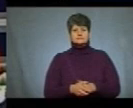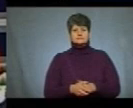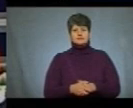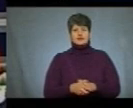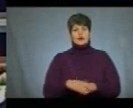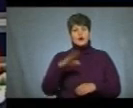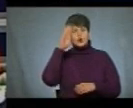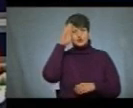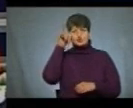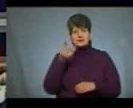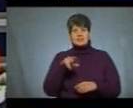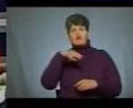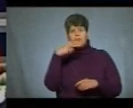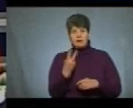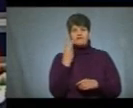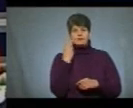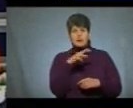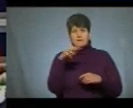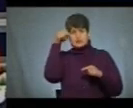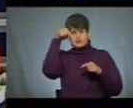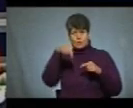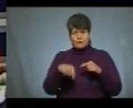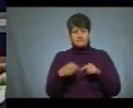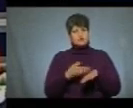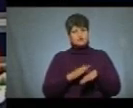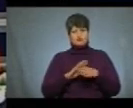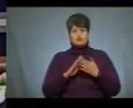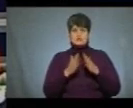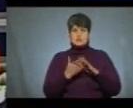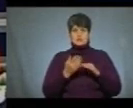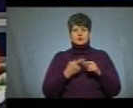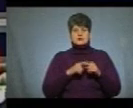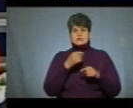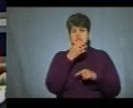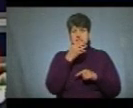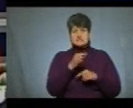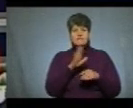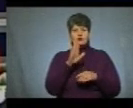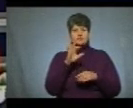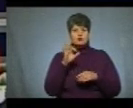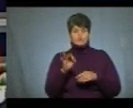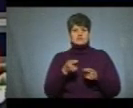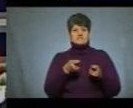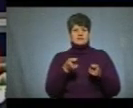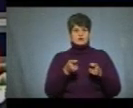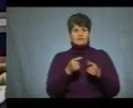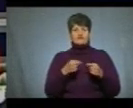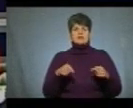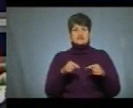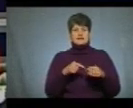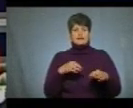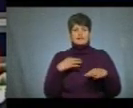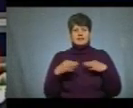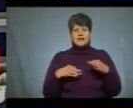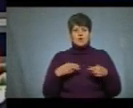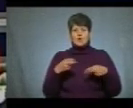Чоловік, який впав у двохметровий котлован у Тернополі у важкому стані. Про це нам повідомив виконувач обов'язків завідувача відділення